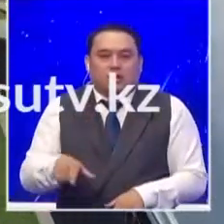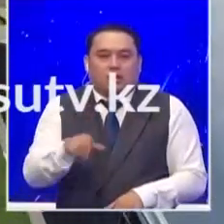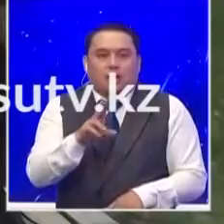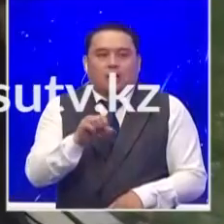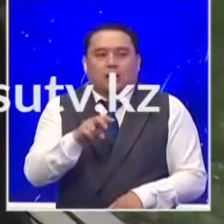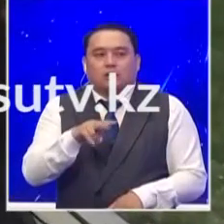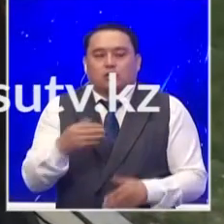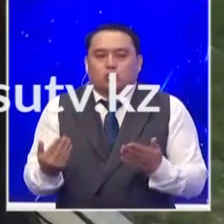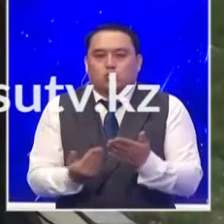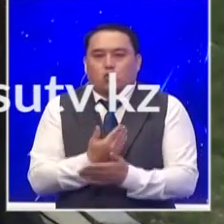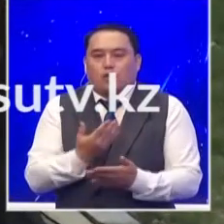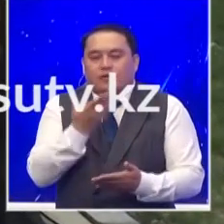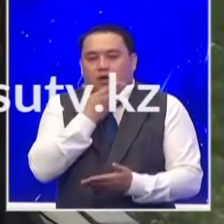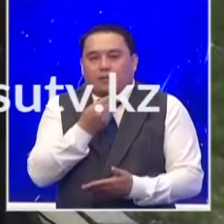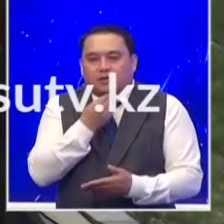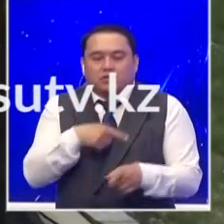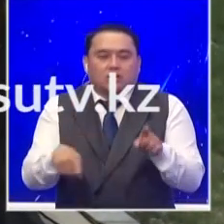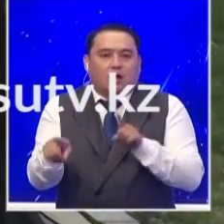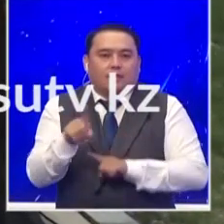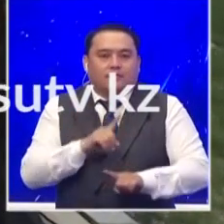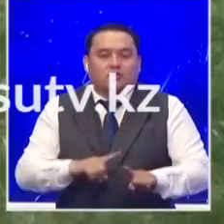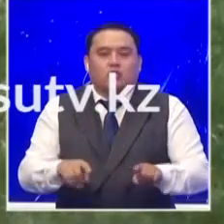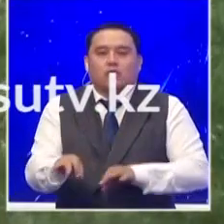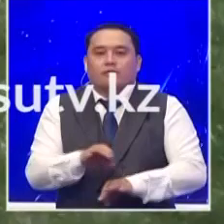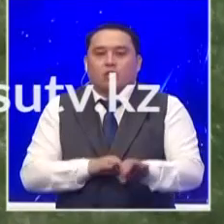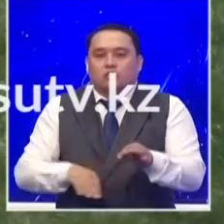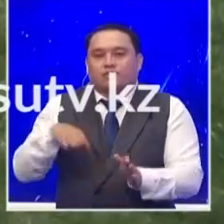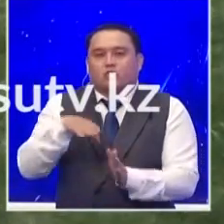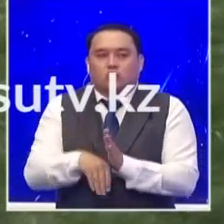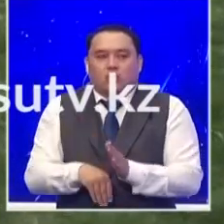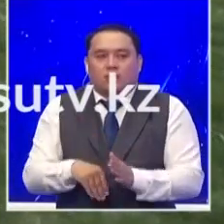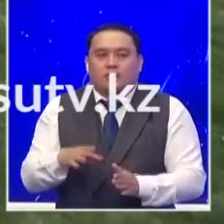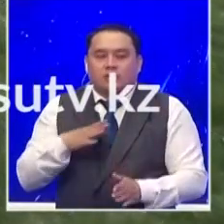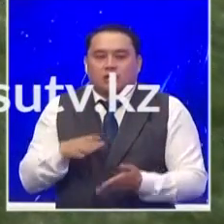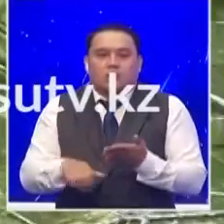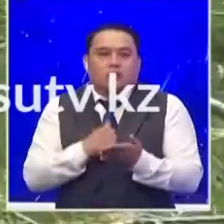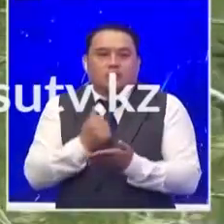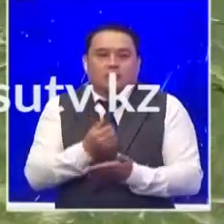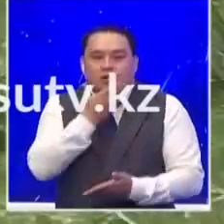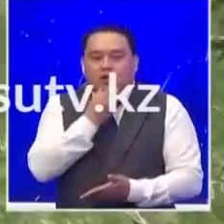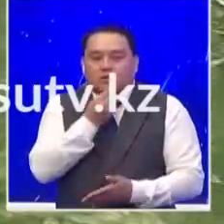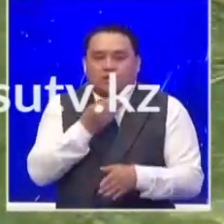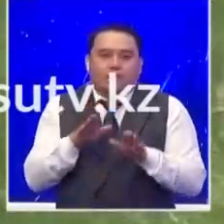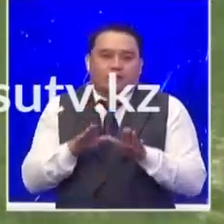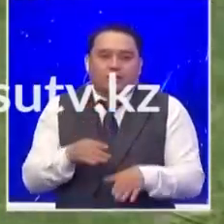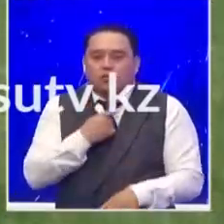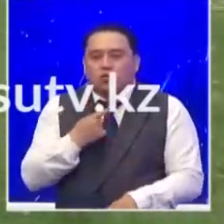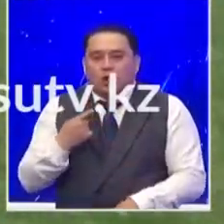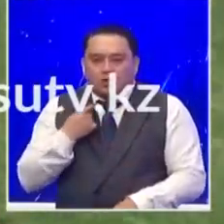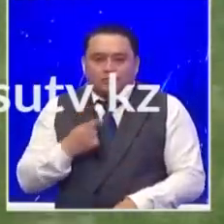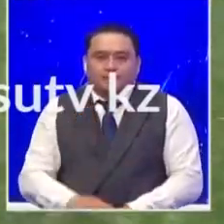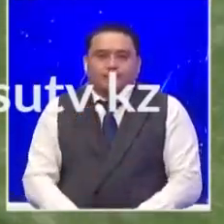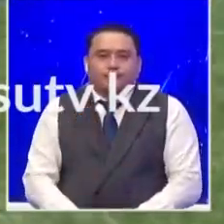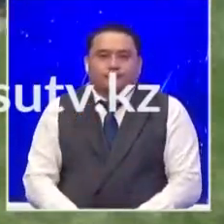Каратал. Это новый и современный архитектурный комплекс, который живописно вписался в число главных достопримечательностей областного центра